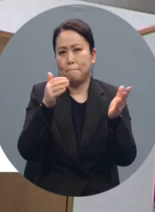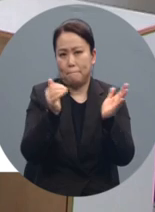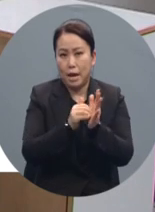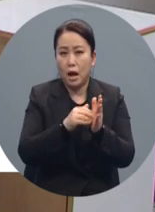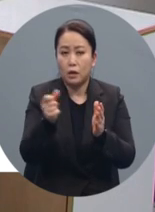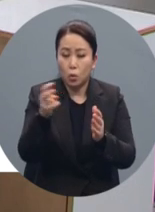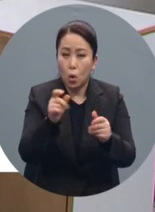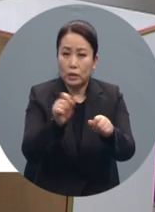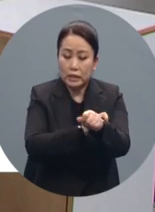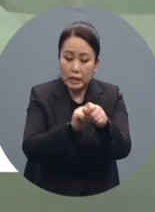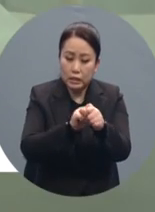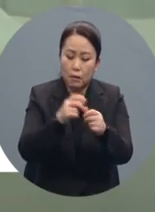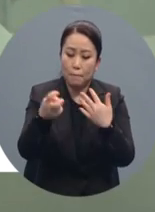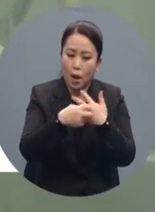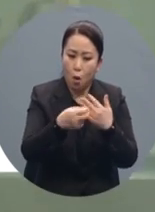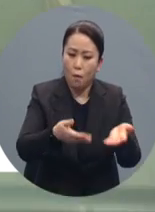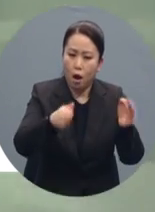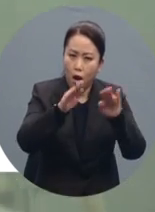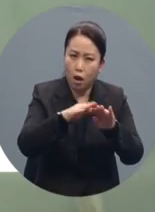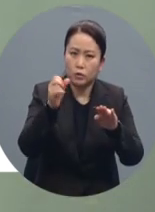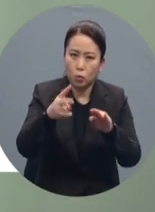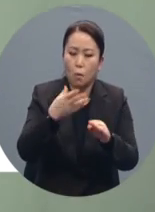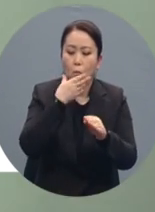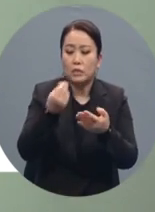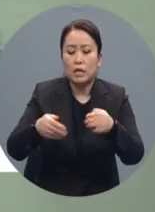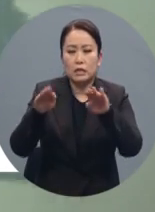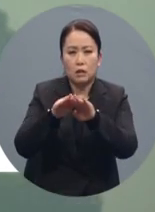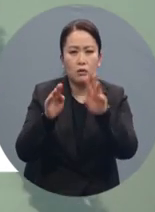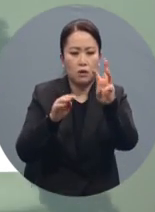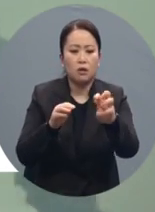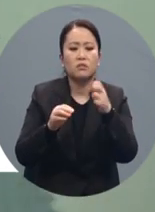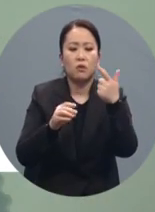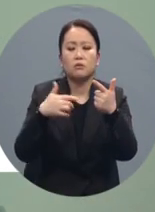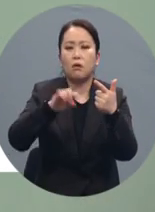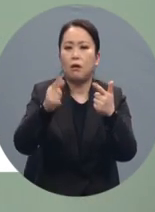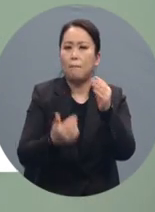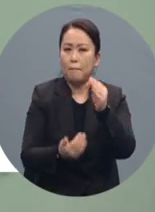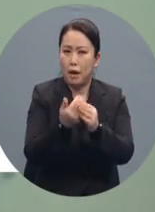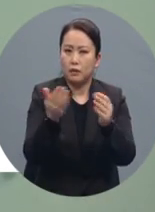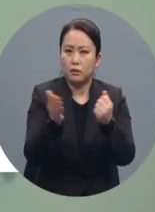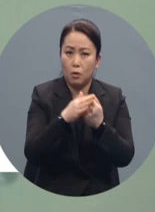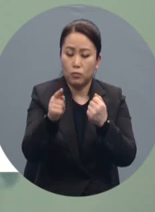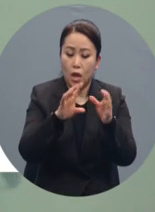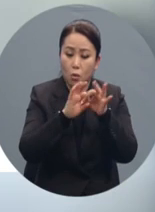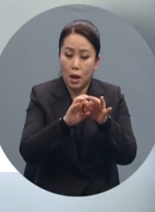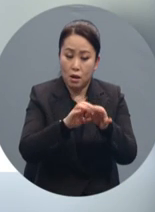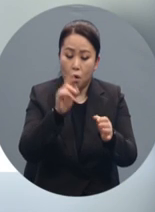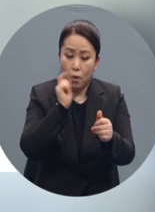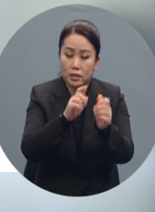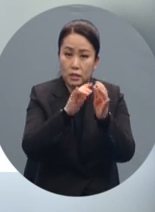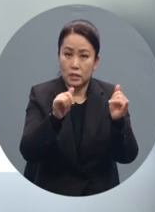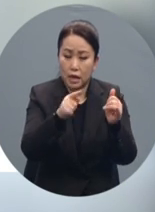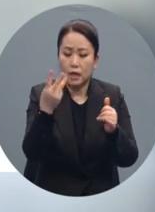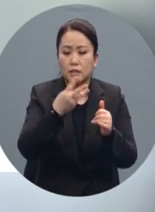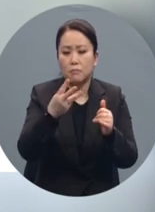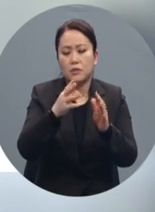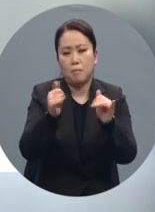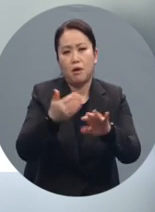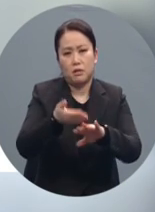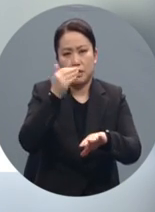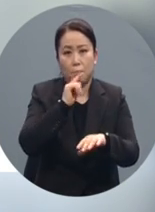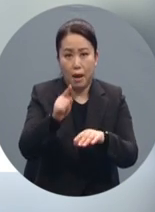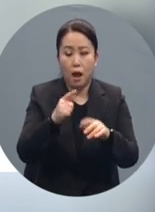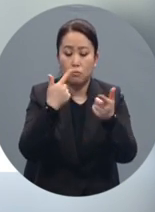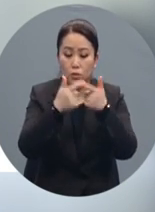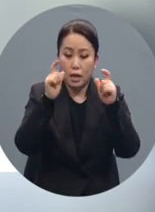복지시설의 집단 감염이 36건 이나 발생해 관련업 증자가 3천 명이 넘게 나왔습니다 오늘 부산 적의